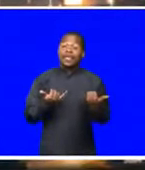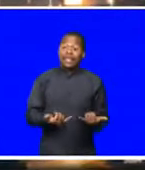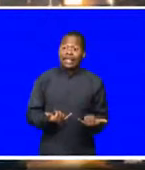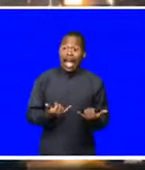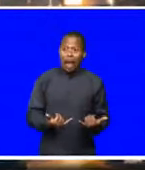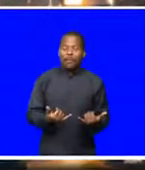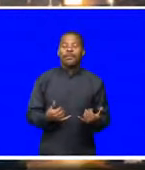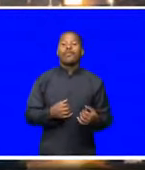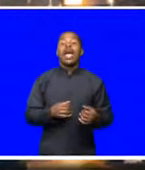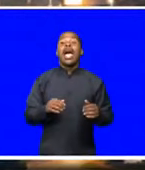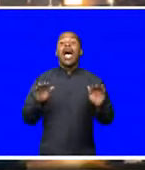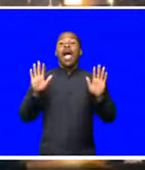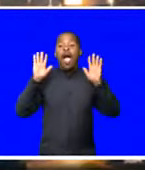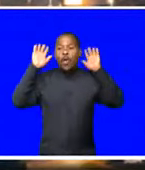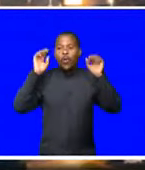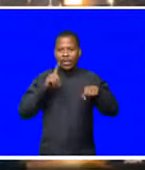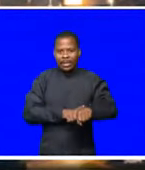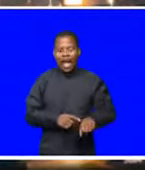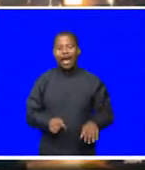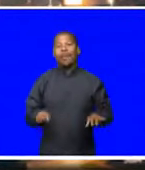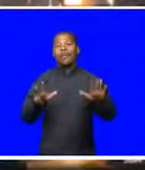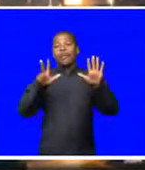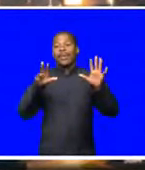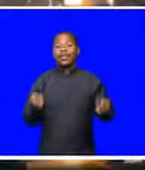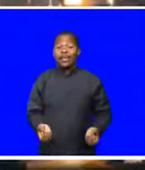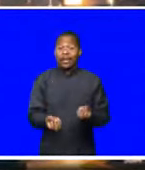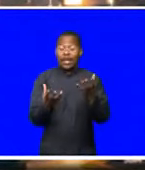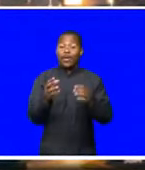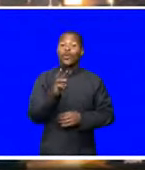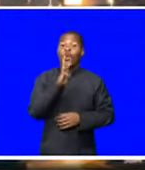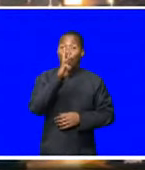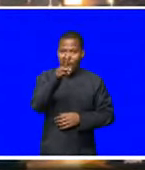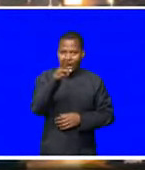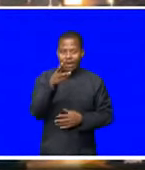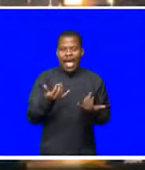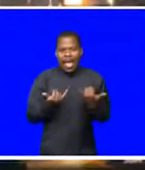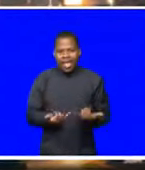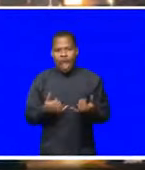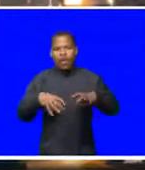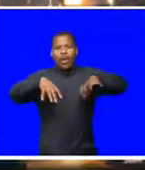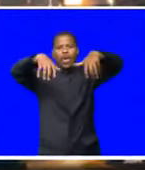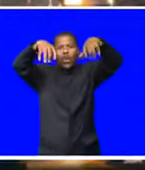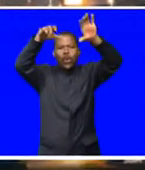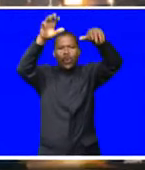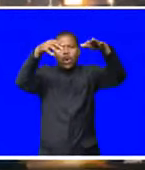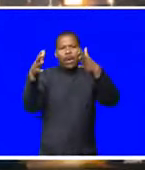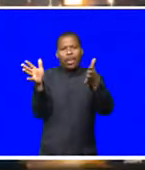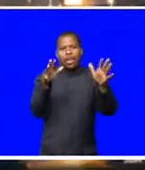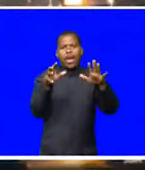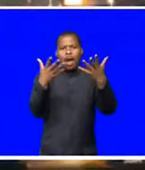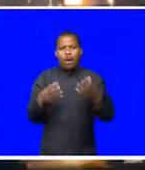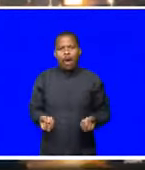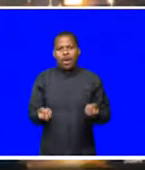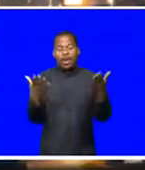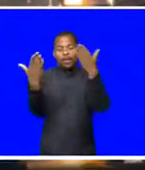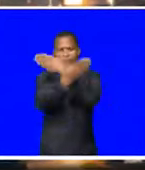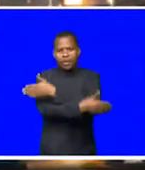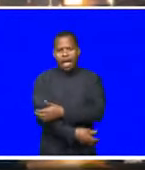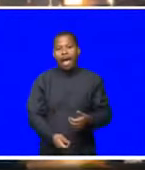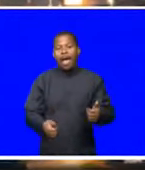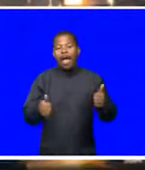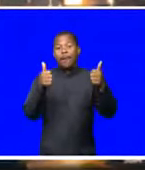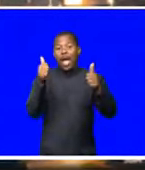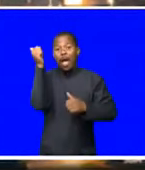Nile bamswati lomnyama kulaba lithole tiyaguca tensimbi yesikhombisa tensimbi esiphohlongo titawulandzela sesiphuma sikushiyana lezinga lekubanza nekushisa lemadolobha